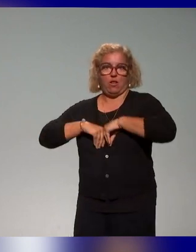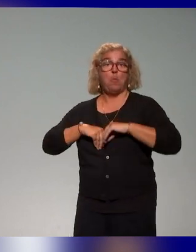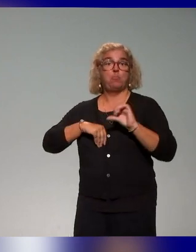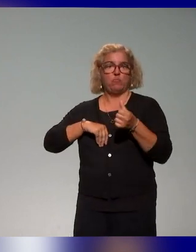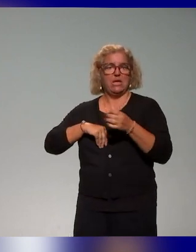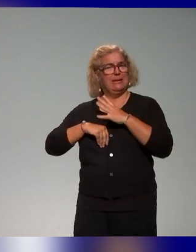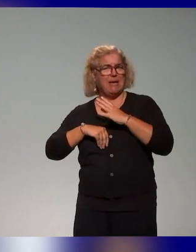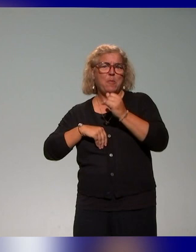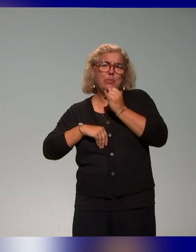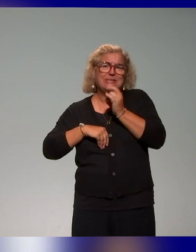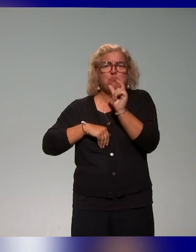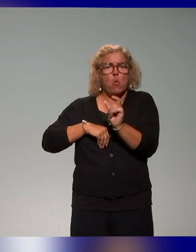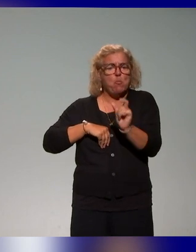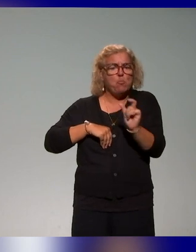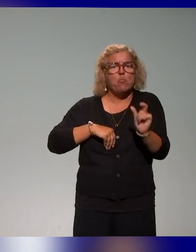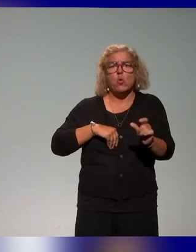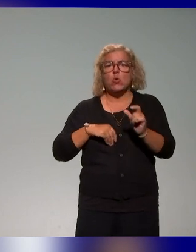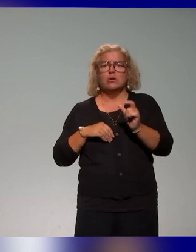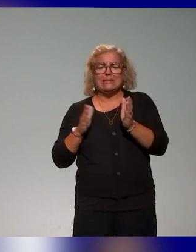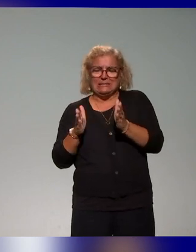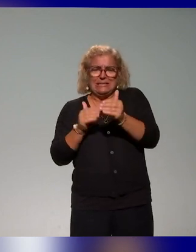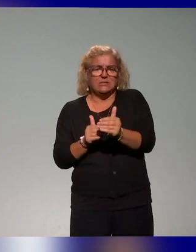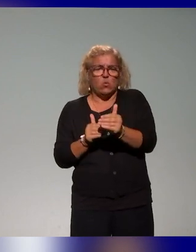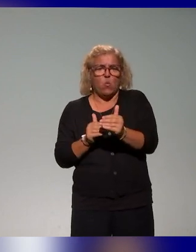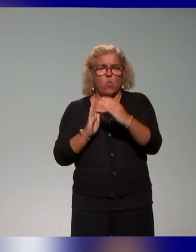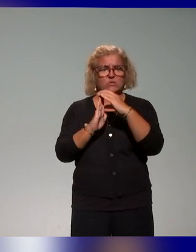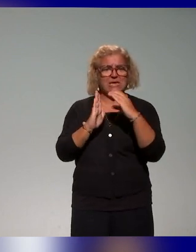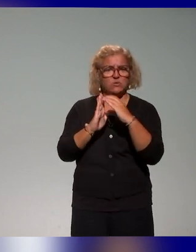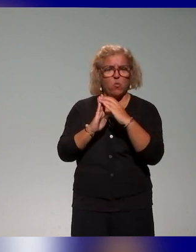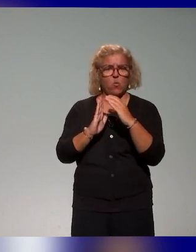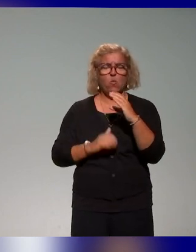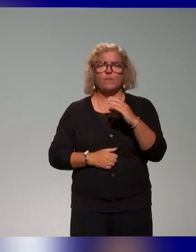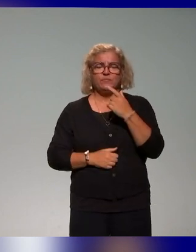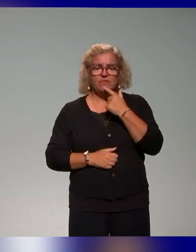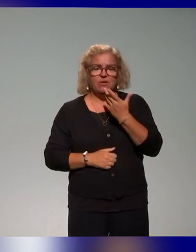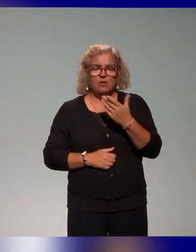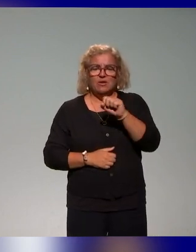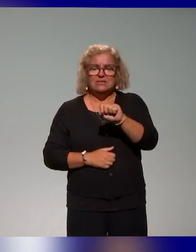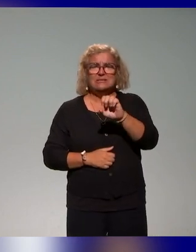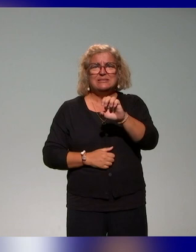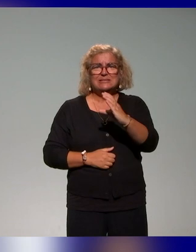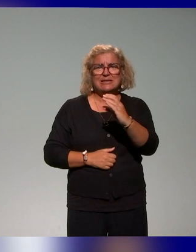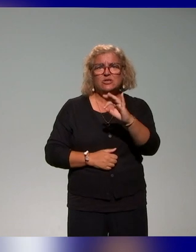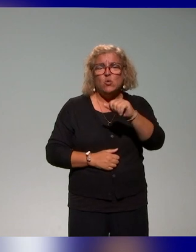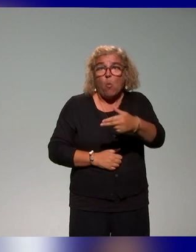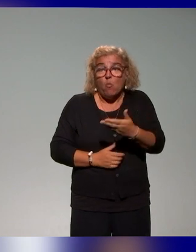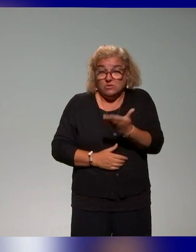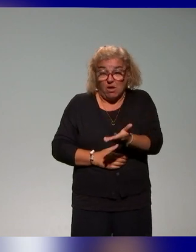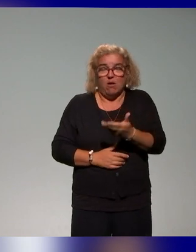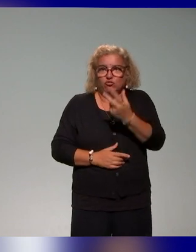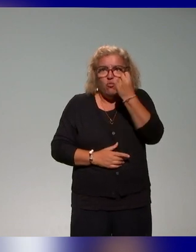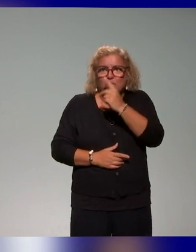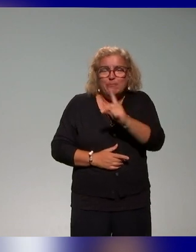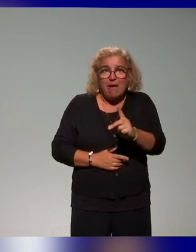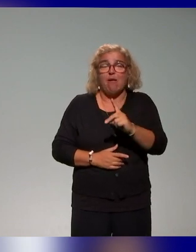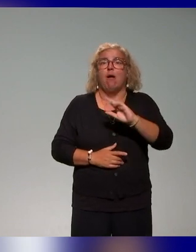petits mots à comprendre dans Moodle. Ce que c'est une section. La section principalement, moi ça me posait problème. Je n'arrivais pas à comprendre ce que c'était une section. Une